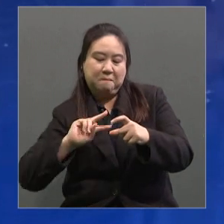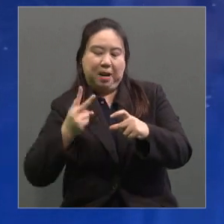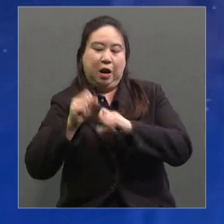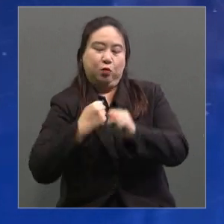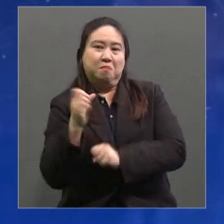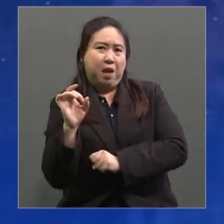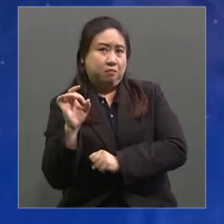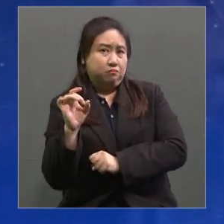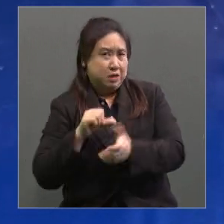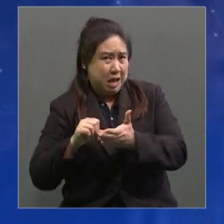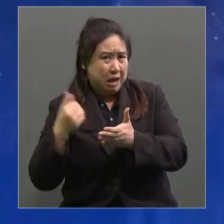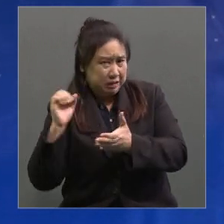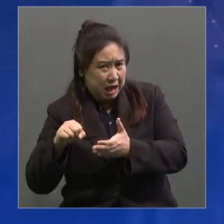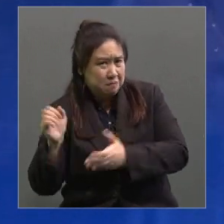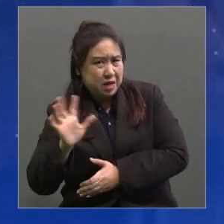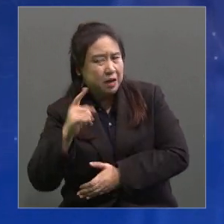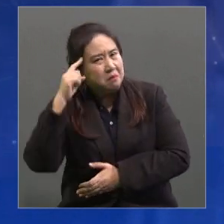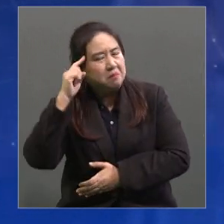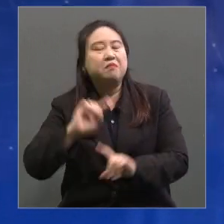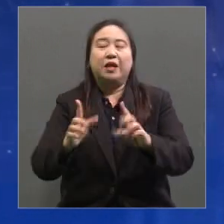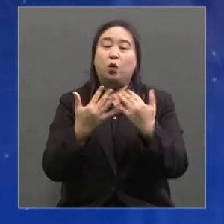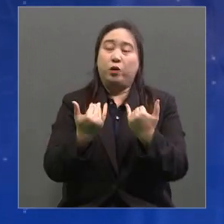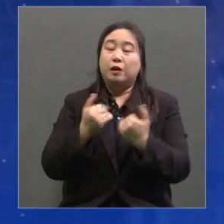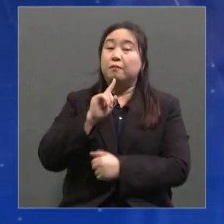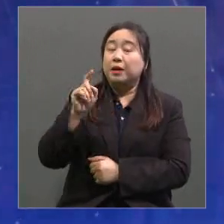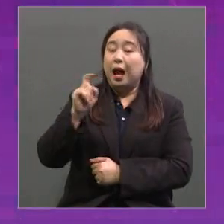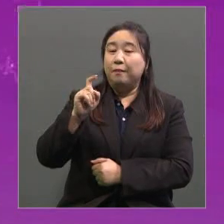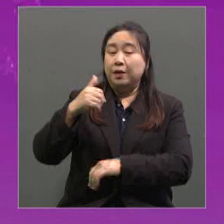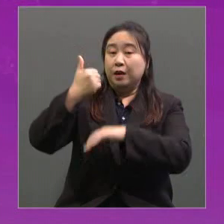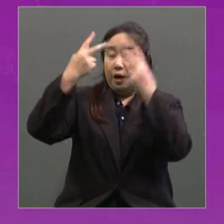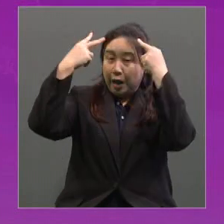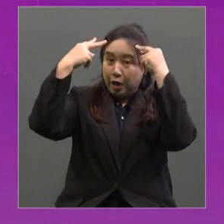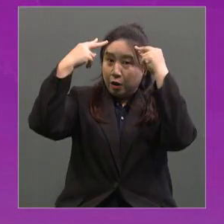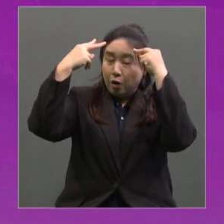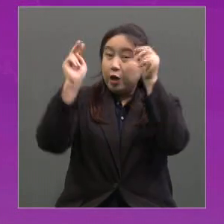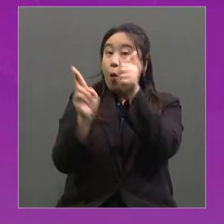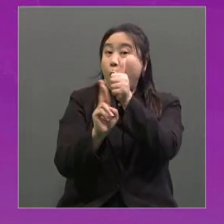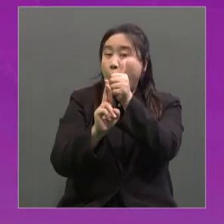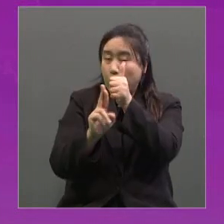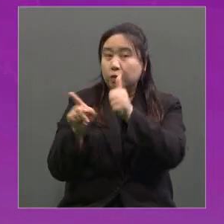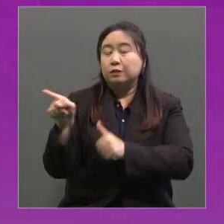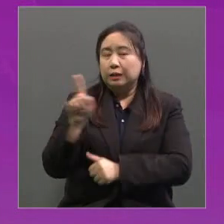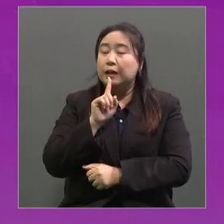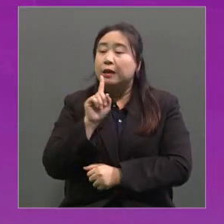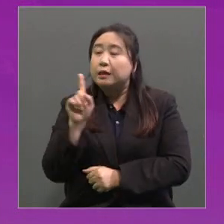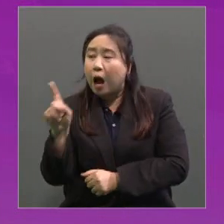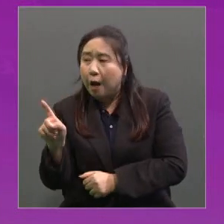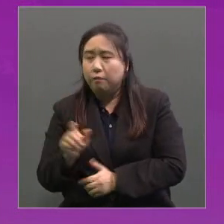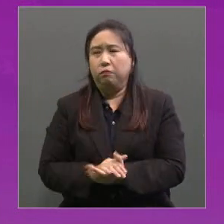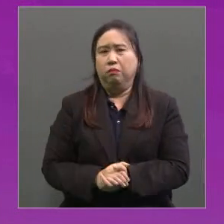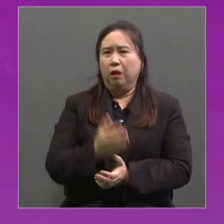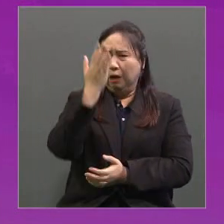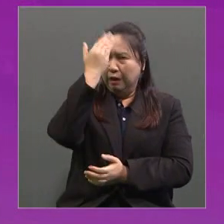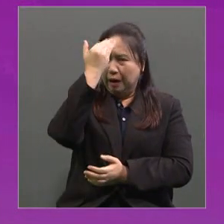ต่ประเด็นเนี้ยนักข่าวก็นำไปสอบถามรองนายกรัฐมนตรีและรัฐมนตรีว่าการกระทรวงมหาดไทยคุณอนุทินชาญวีรกูลนะบอกว่าเอ๊ะทำ